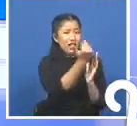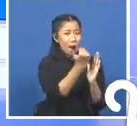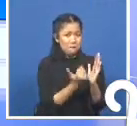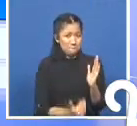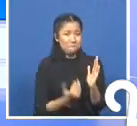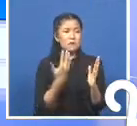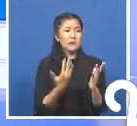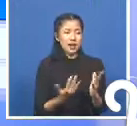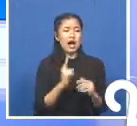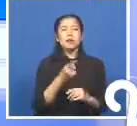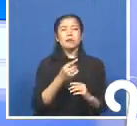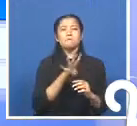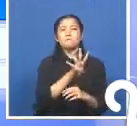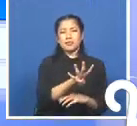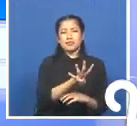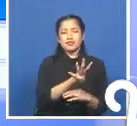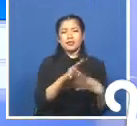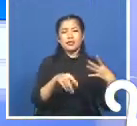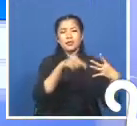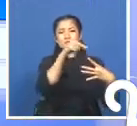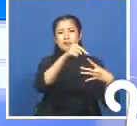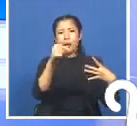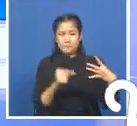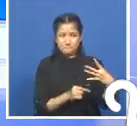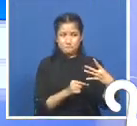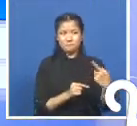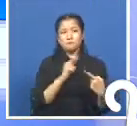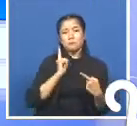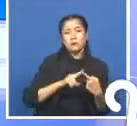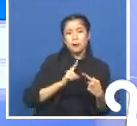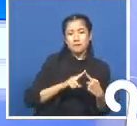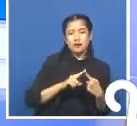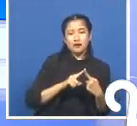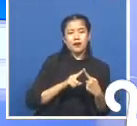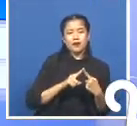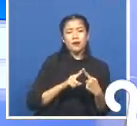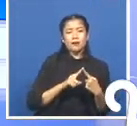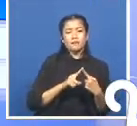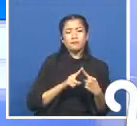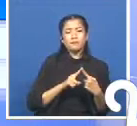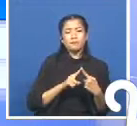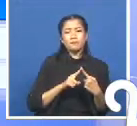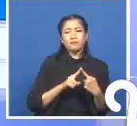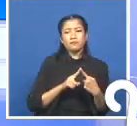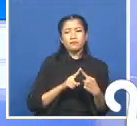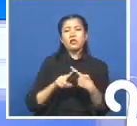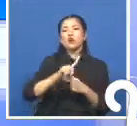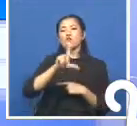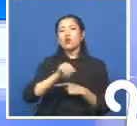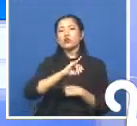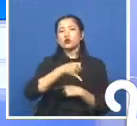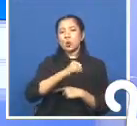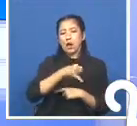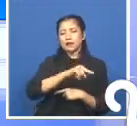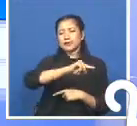4 tahap, saudara, di mana vaksinasi ini akan dilakukan. Yang pertama adalah ini dilakukan pada bulan Januari